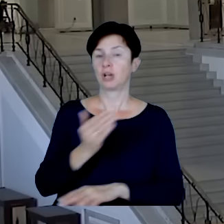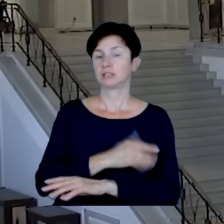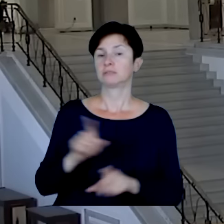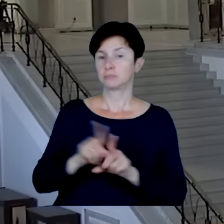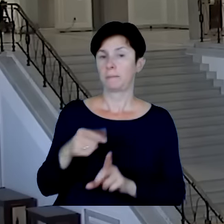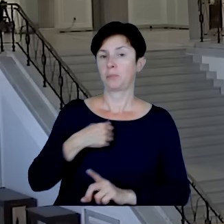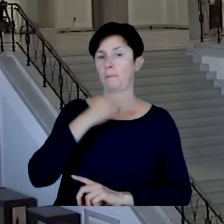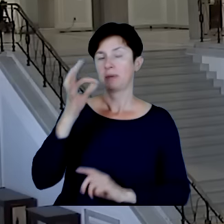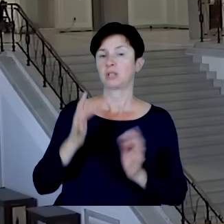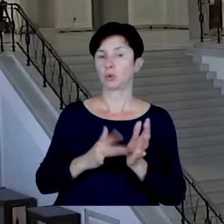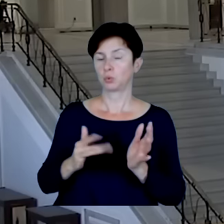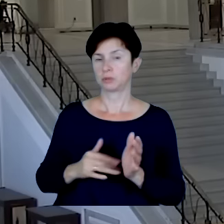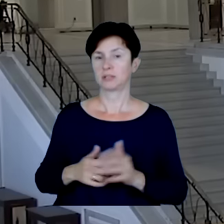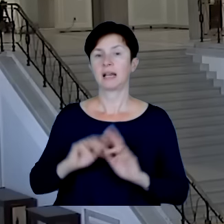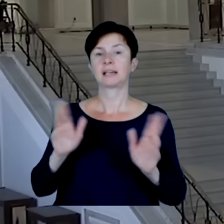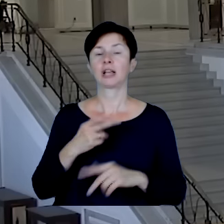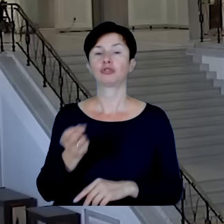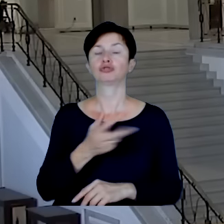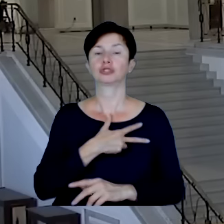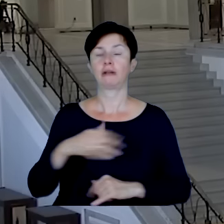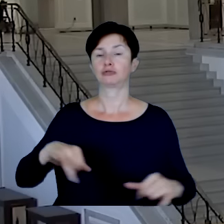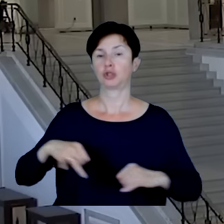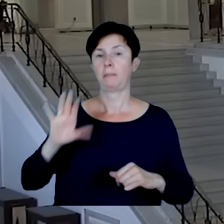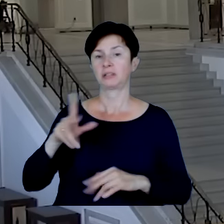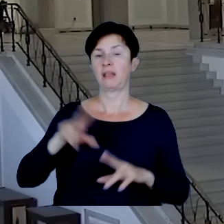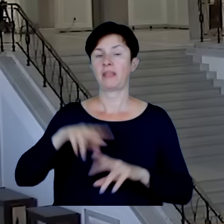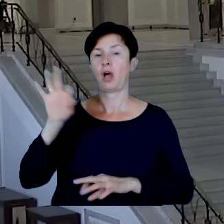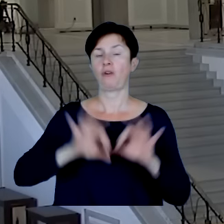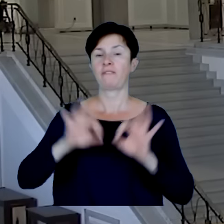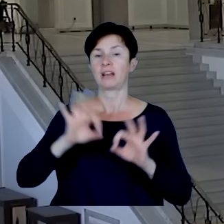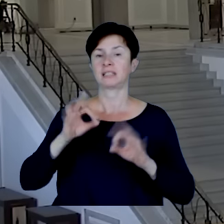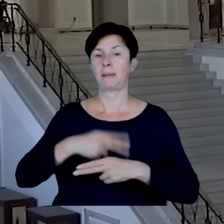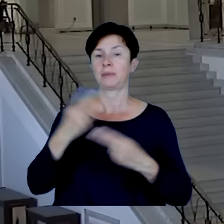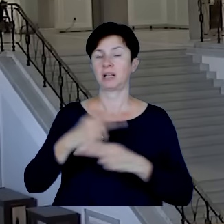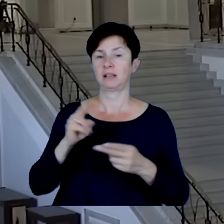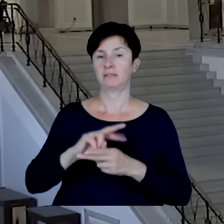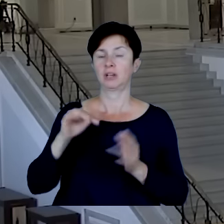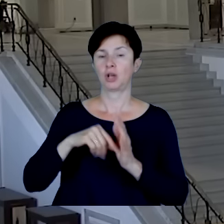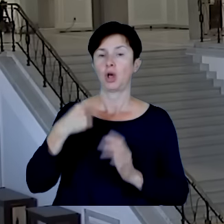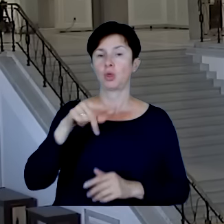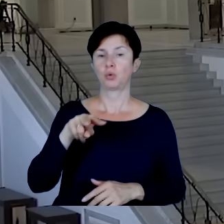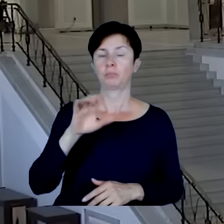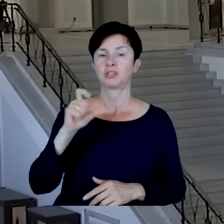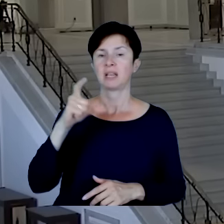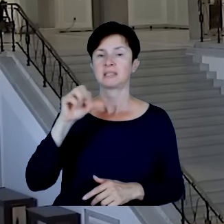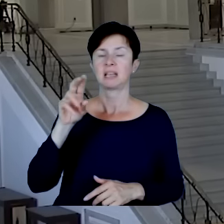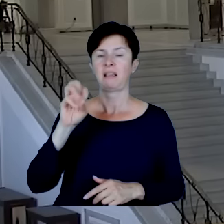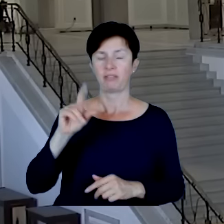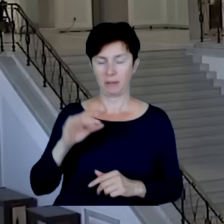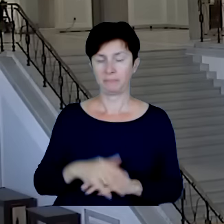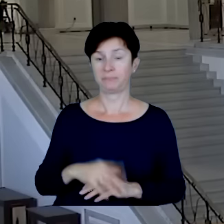Tuska, kiedy szef rządu pojawił się na konferencji prasowej w Dubiczach Cerkiewnych kilka dni temu. Wówczas